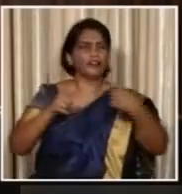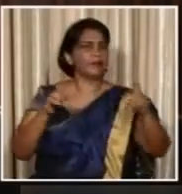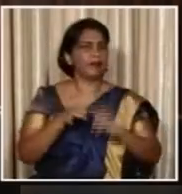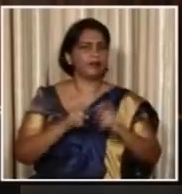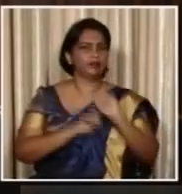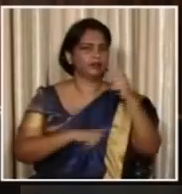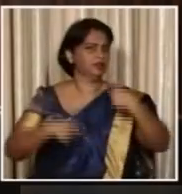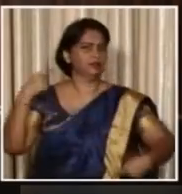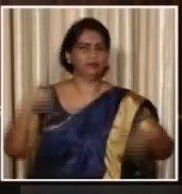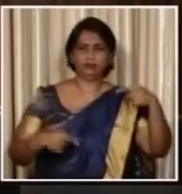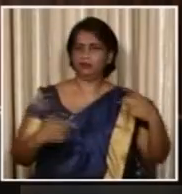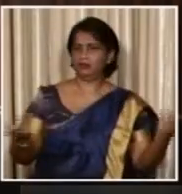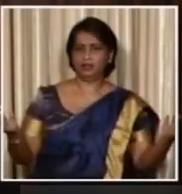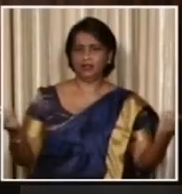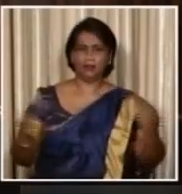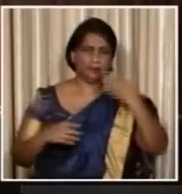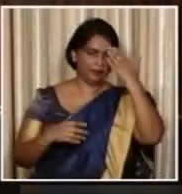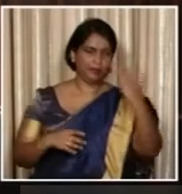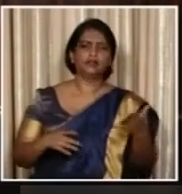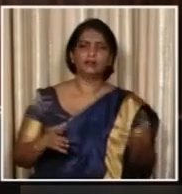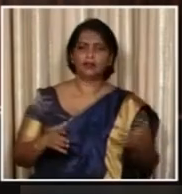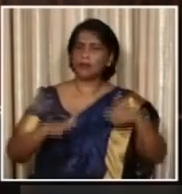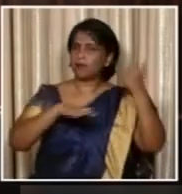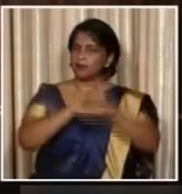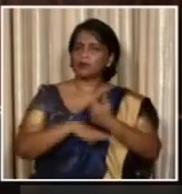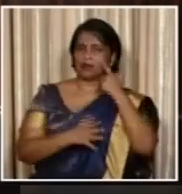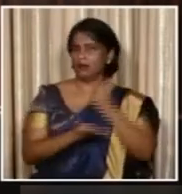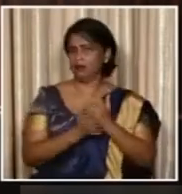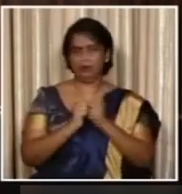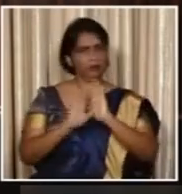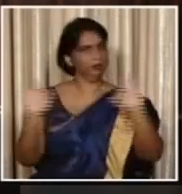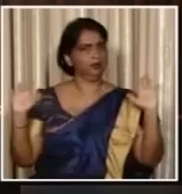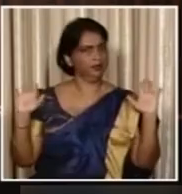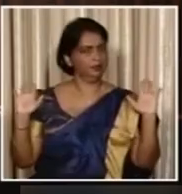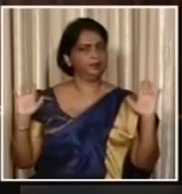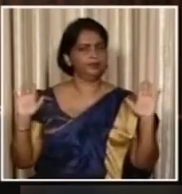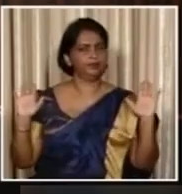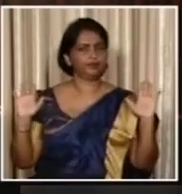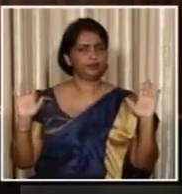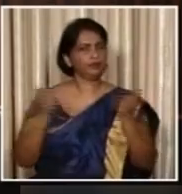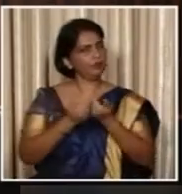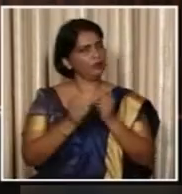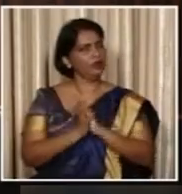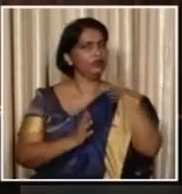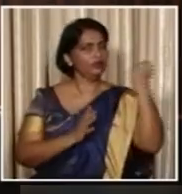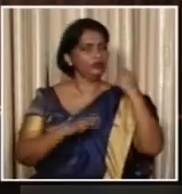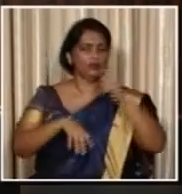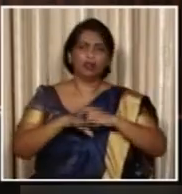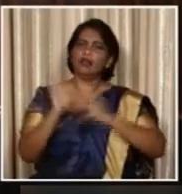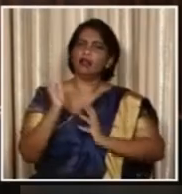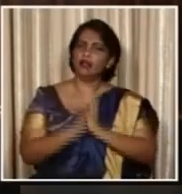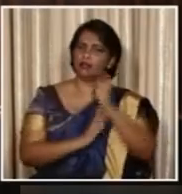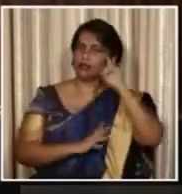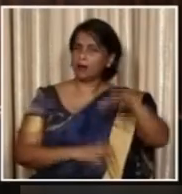සභාවේ විවාදයකට යනවා. ඒ නිසා කරුණාකරලා මේ මූලාසනයේ අසීරුතාවයට පත් කරන්න කටයුතු කරන්න එපා. තමන්ට තියෙන කතා කිරීමේ අයිතිය අයුතු